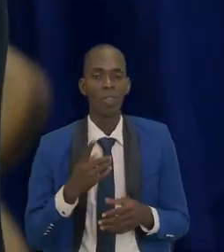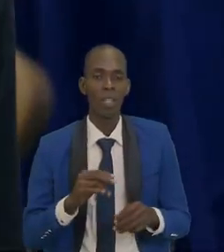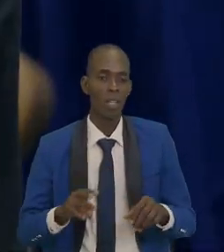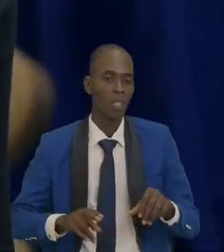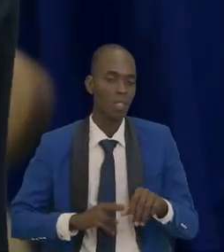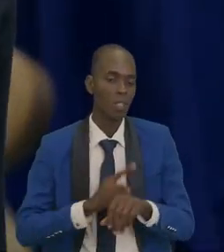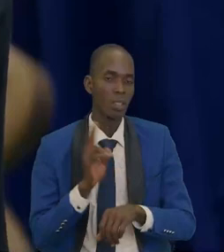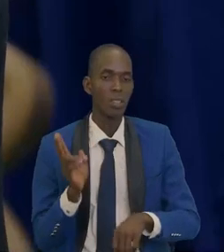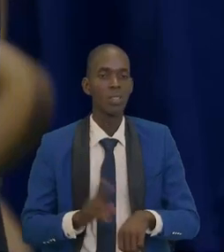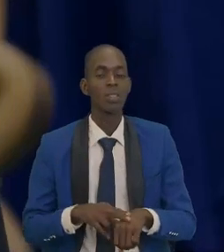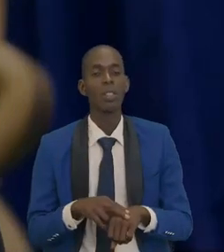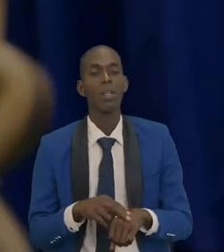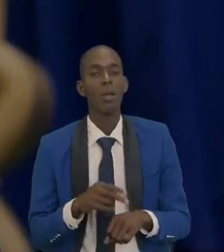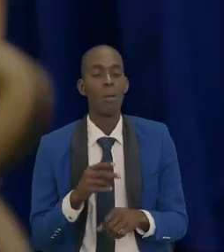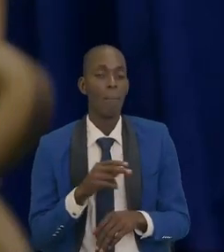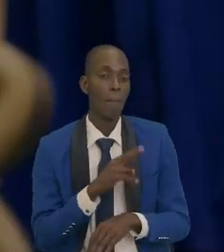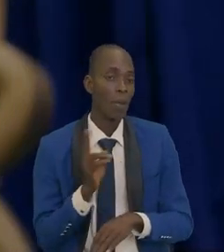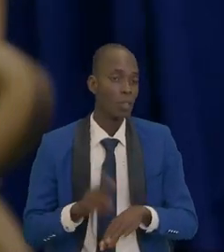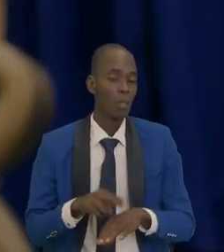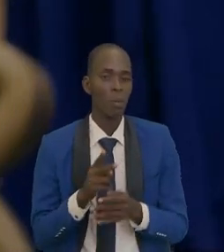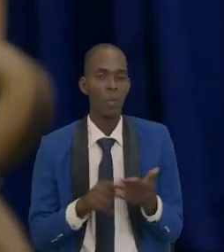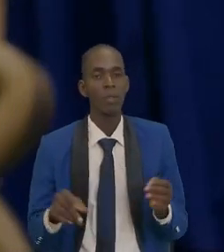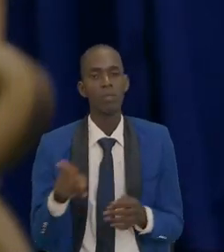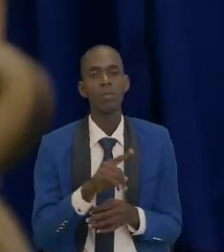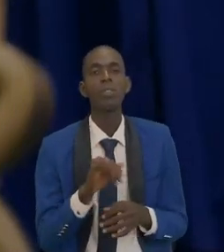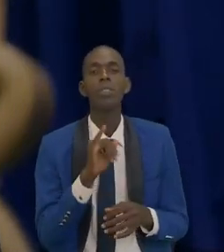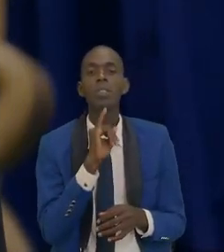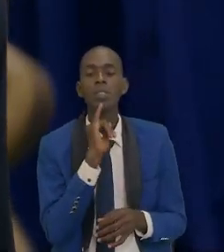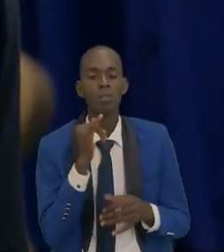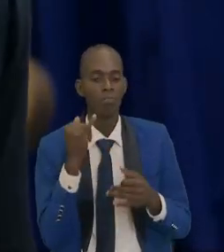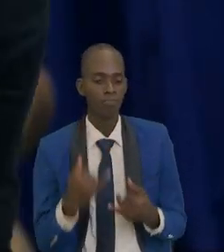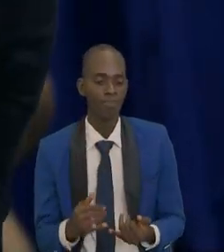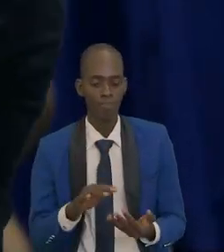Les parties naturelles de sa vie étaient en train de mourir.